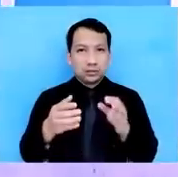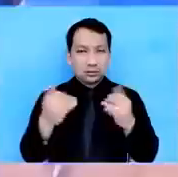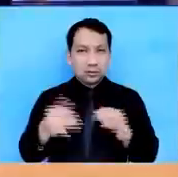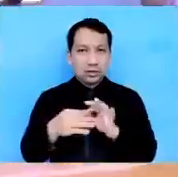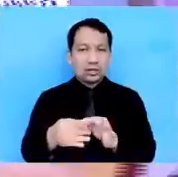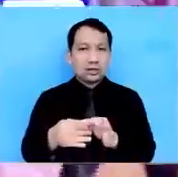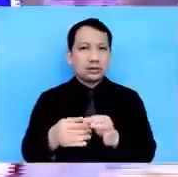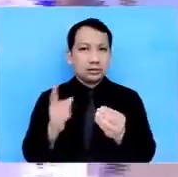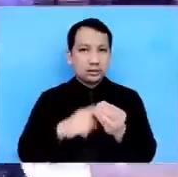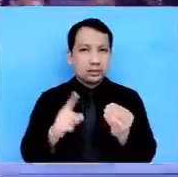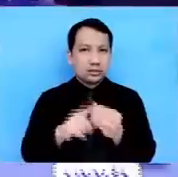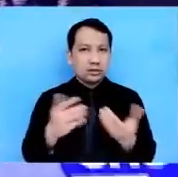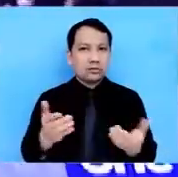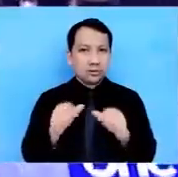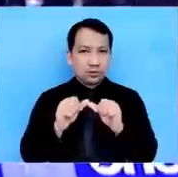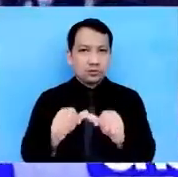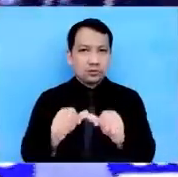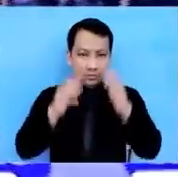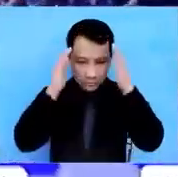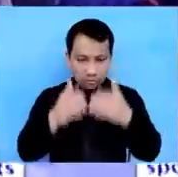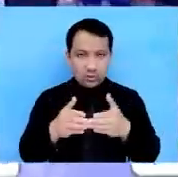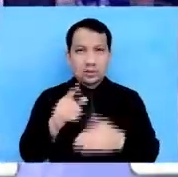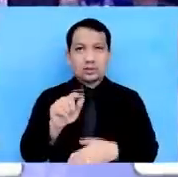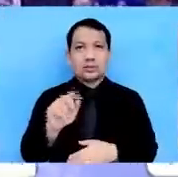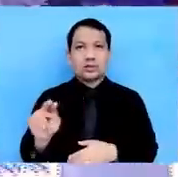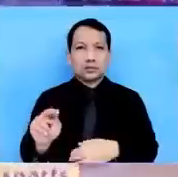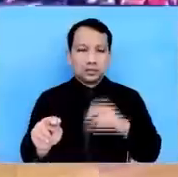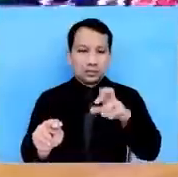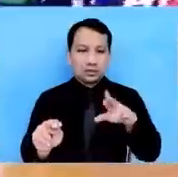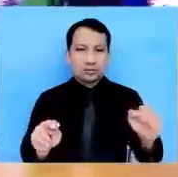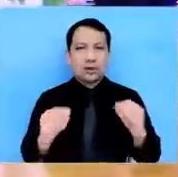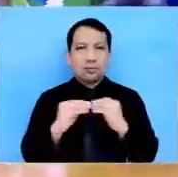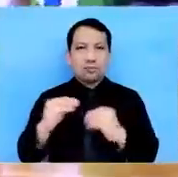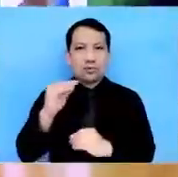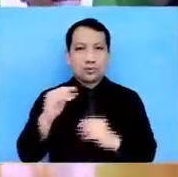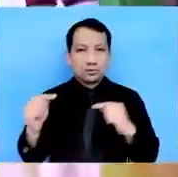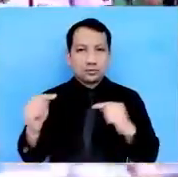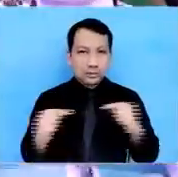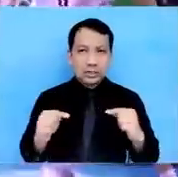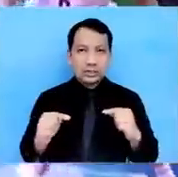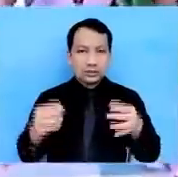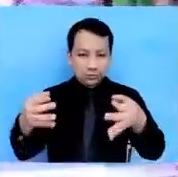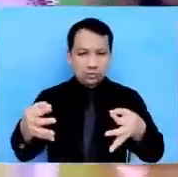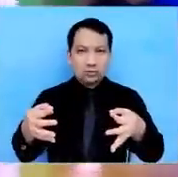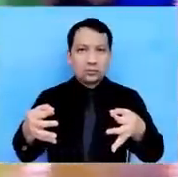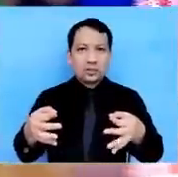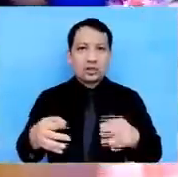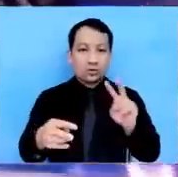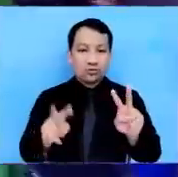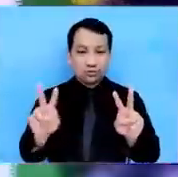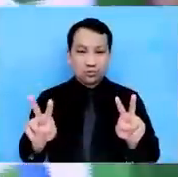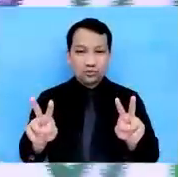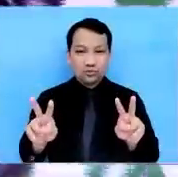kabila ng issue ng heckling, kailangan mag-focus ng TNT at ni Eram sa mas mainit na bakbakan sa hardcourt. Tumabla sa serye